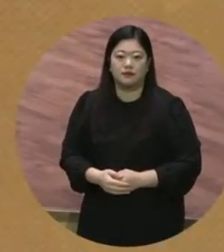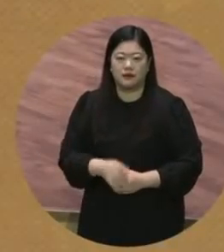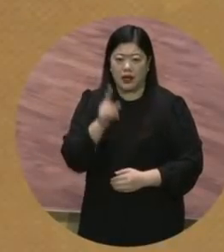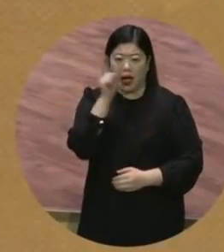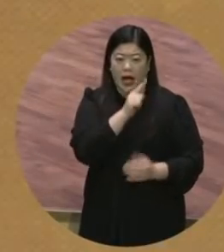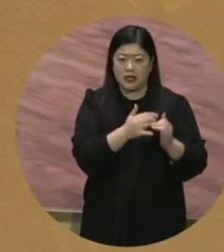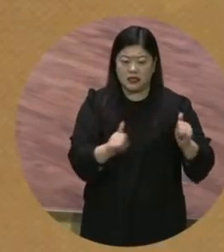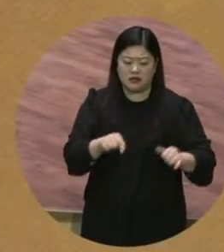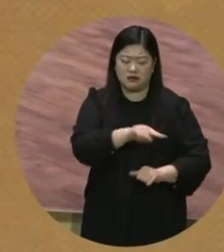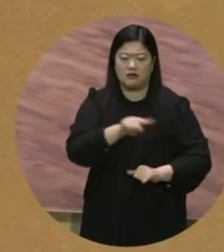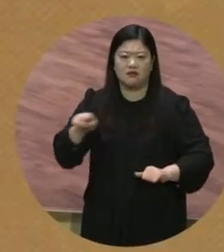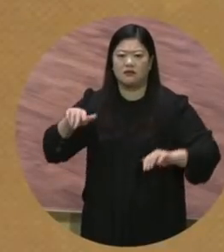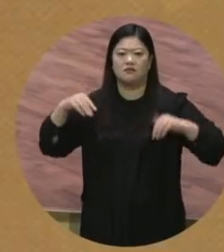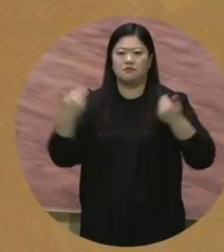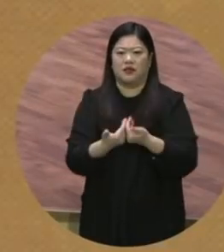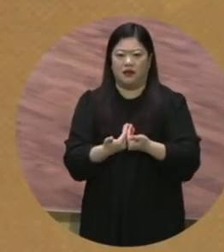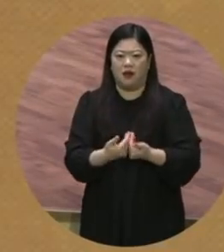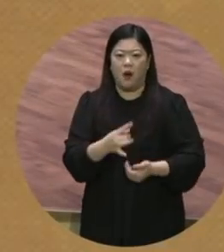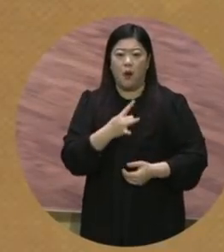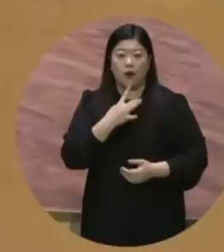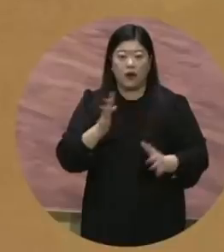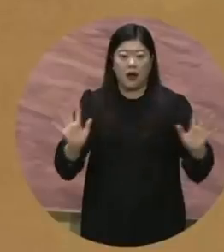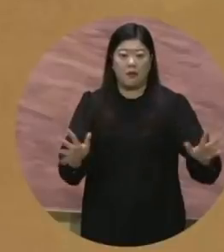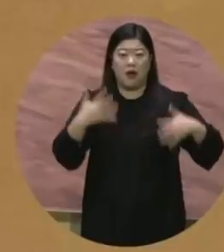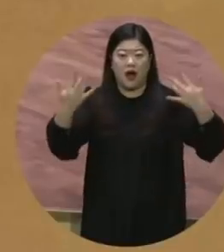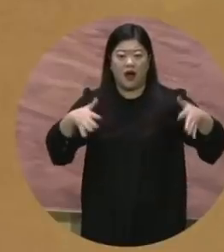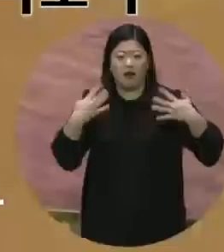악인들은 그렇지 아니하며